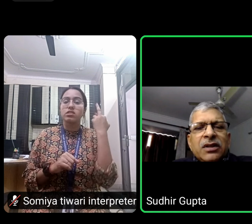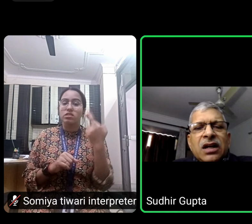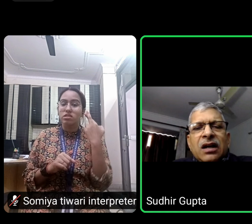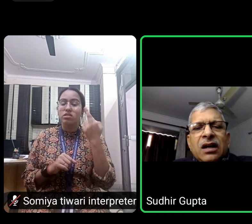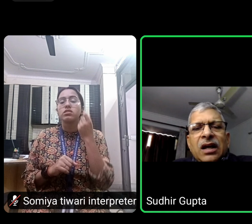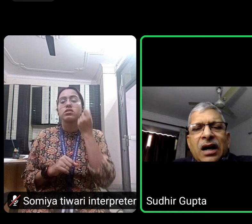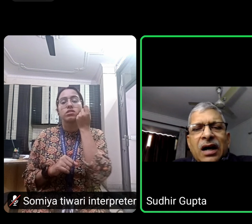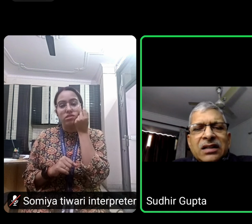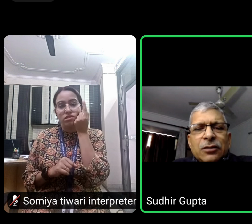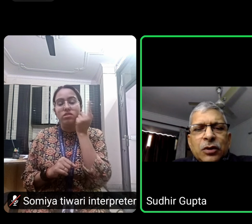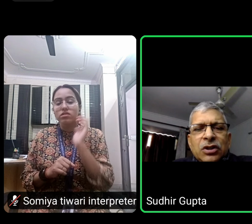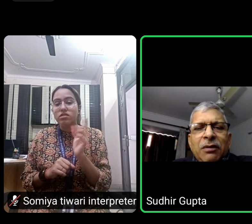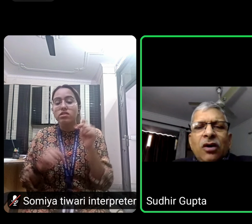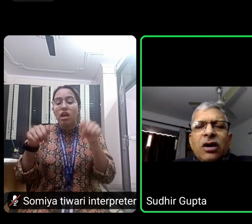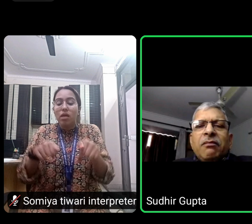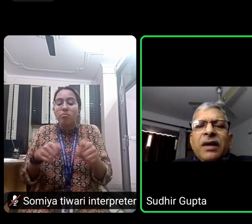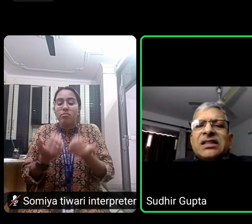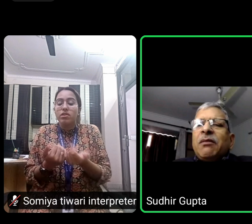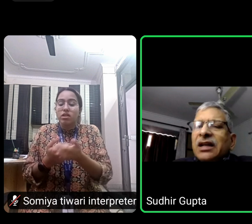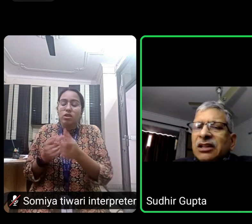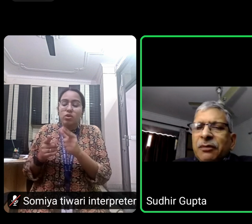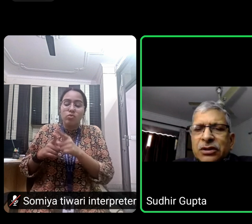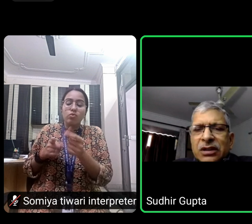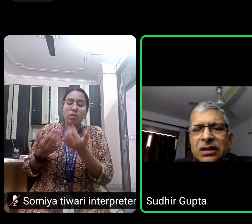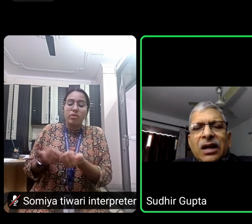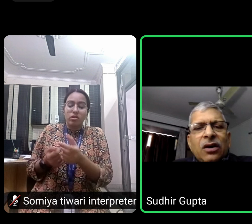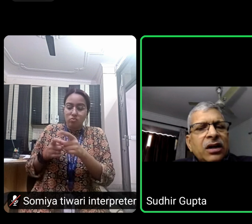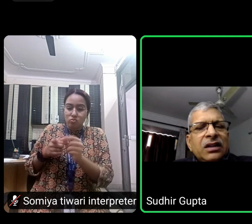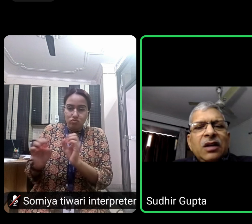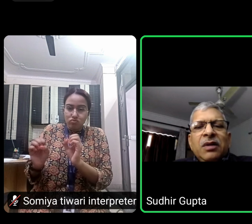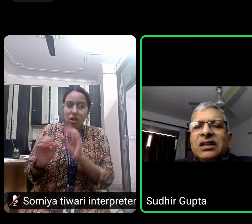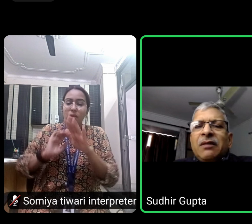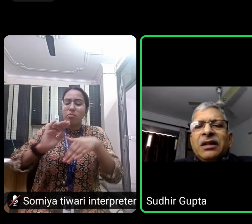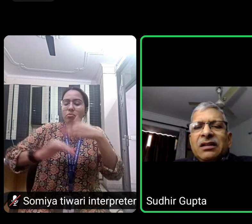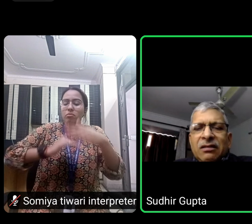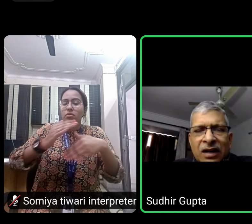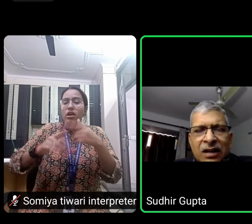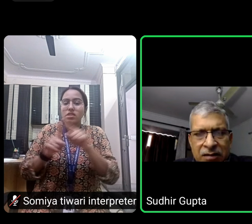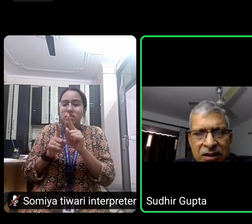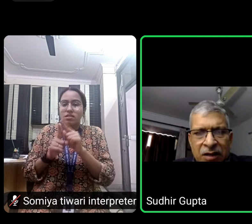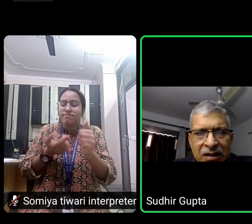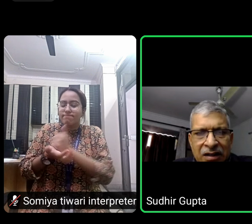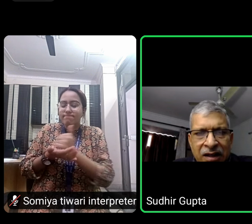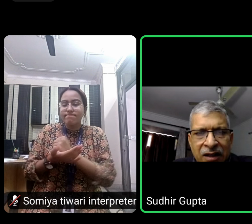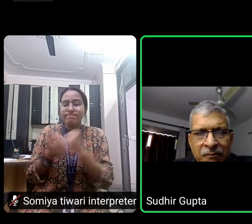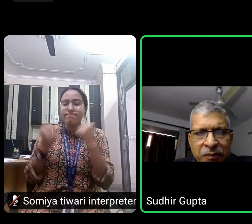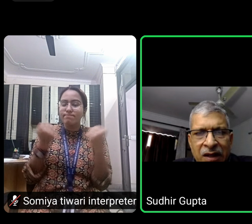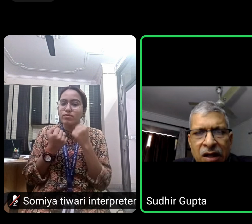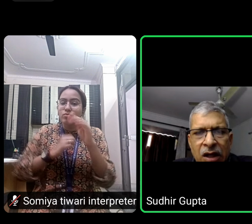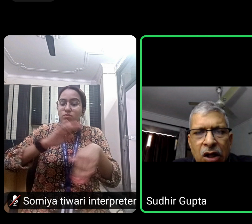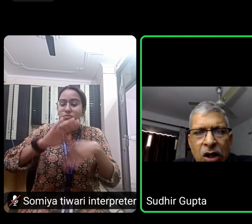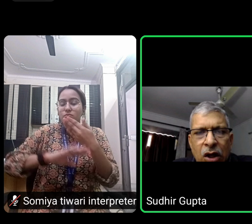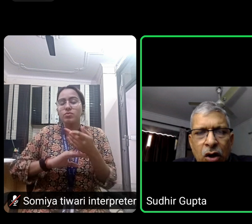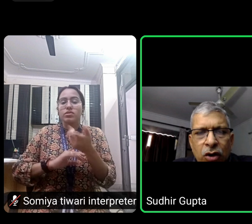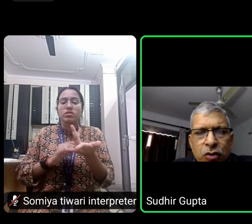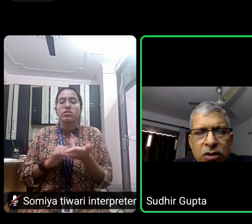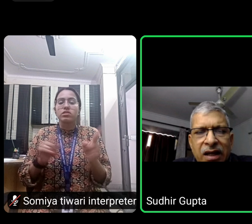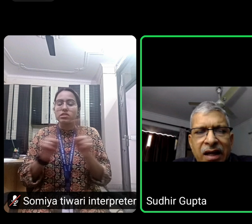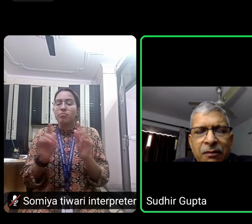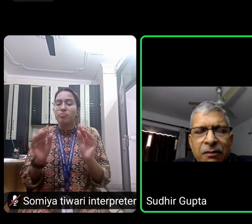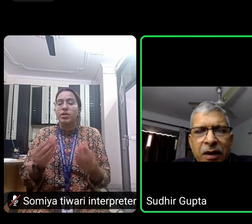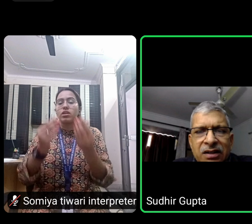मेरा बच्चा आज किस पोजीशन में है और मैक्सिमम कहाँ तक पहुंच सकता है और कितनी मेहनत के बाद वहाँ कितनी मेहनत लगेगी। जी सर